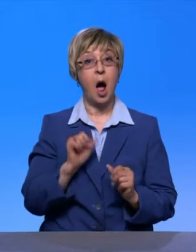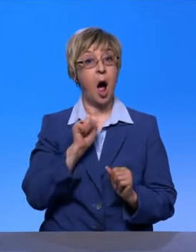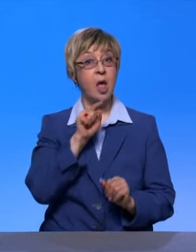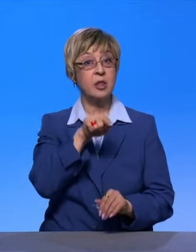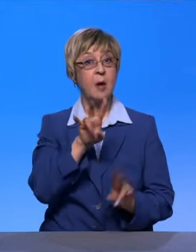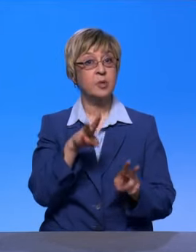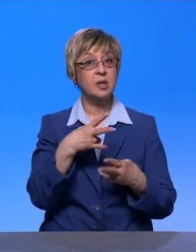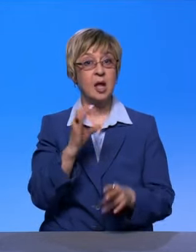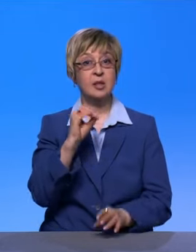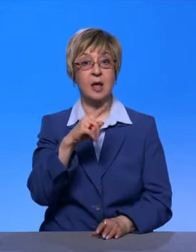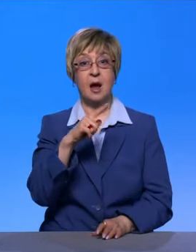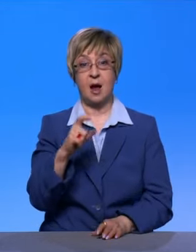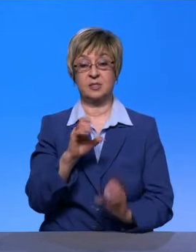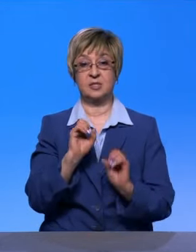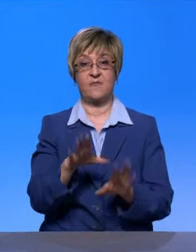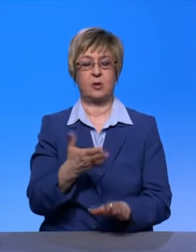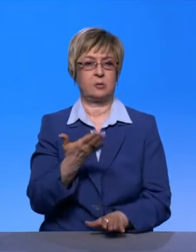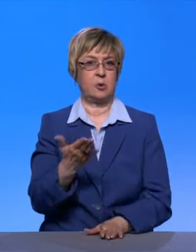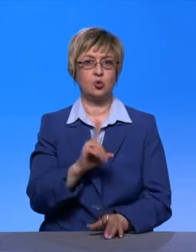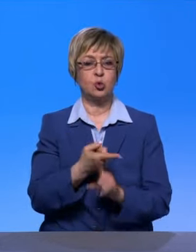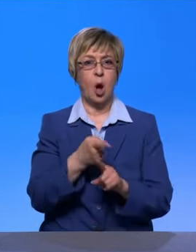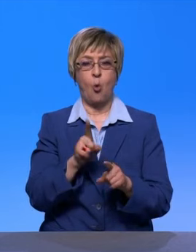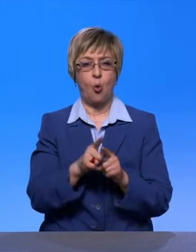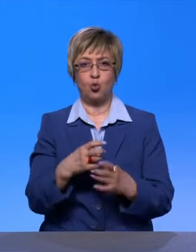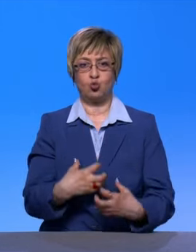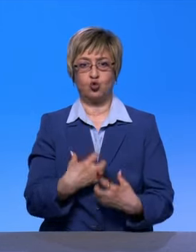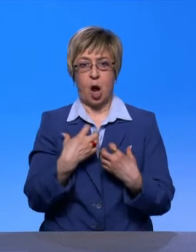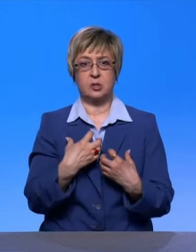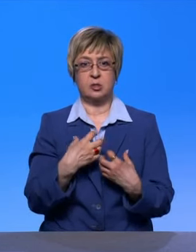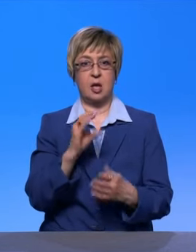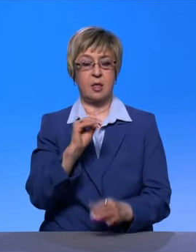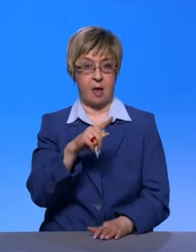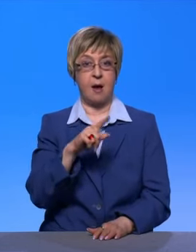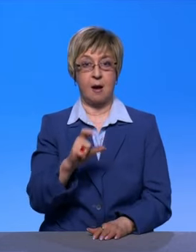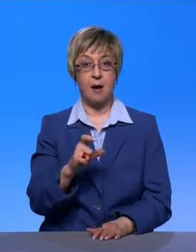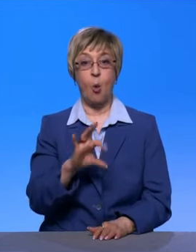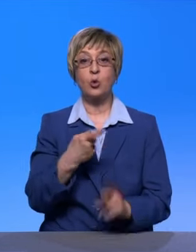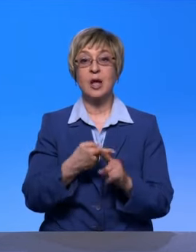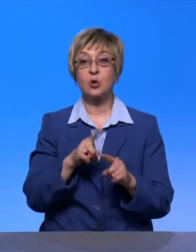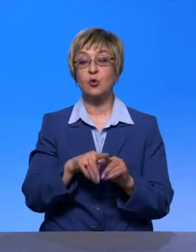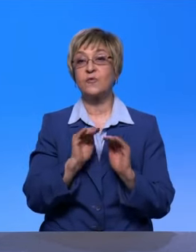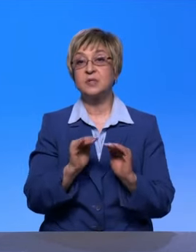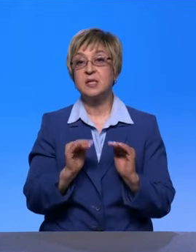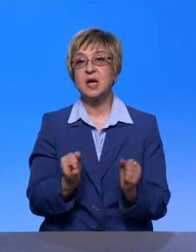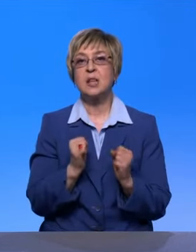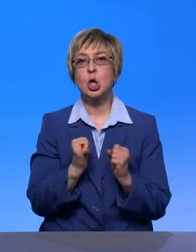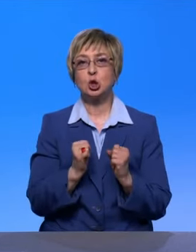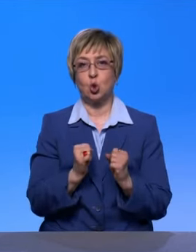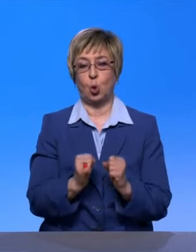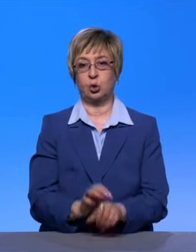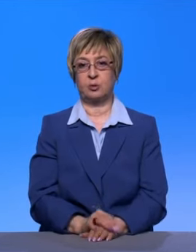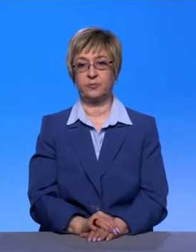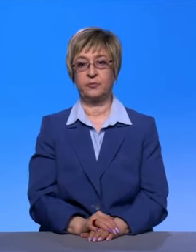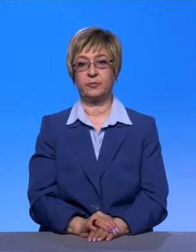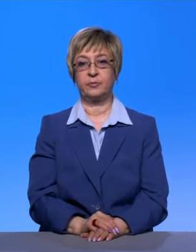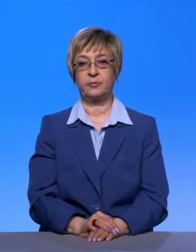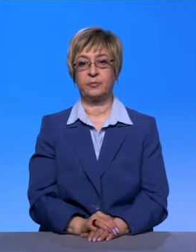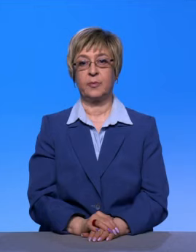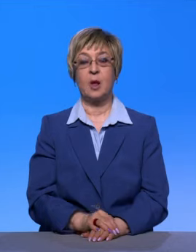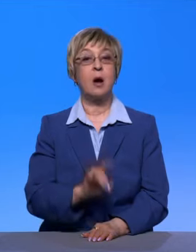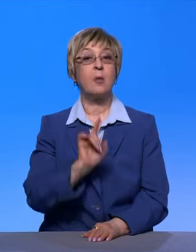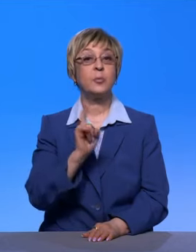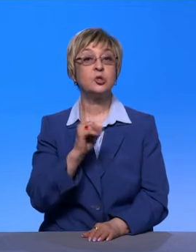Я говорю: да что ж такое за монстр этот страшный, это какое-то чудовище, это ЕГЭ, от которого детей буквально трясет. Но вот мы почему, собственно, к этой